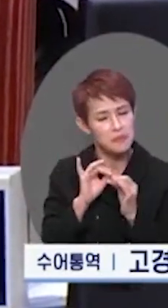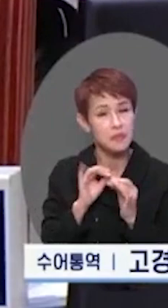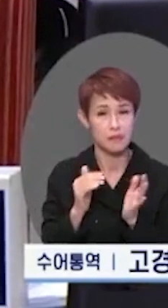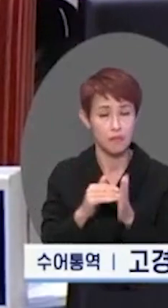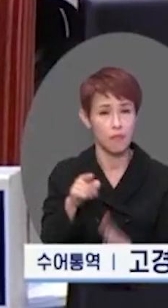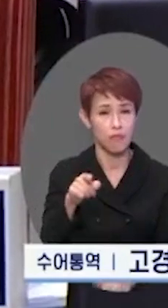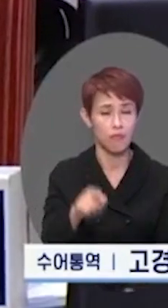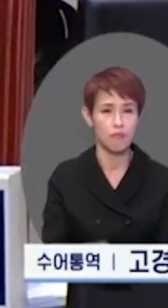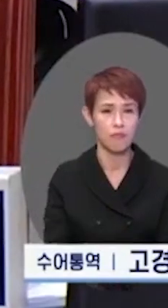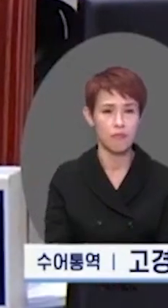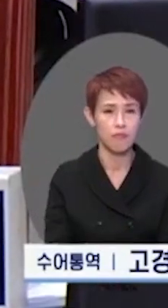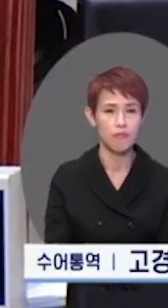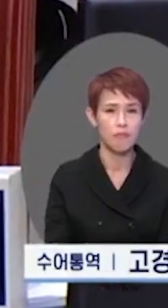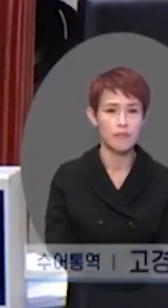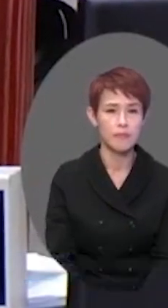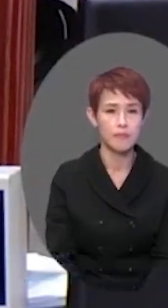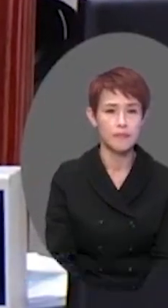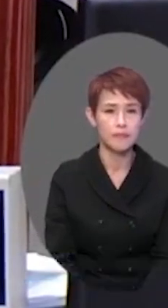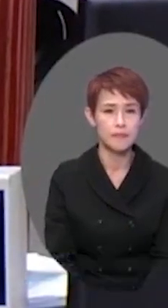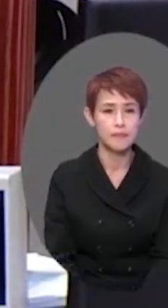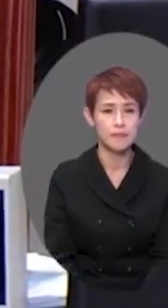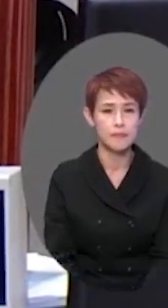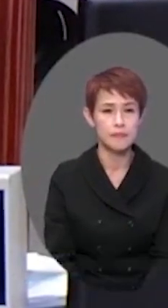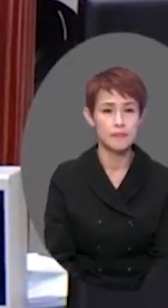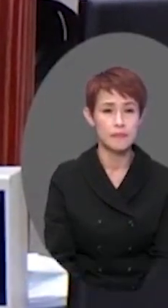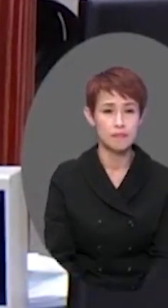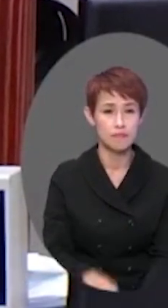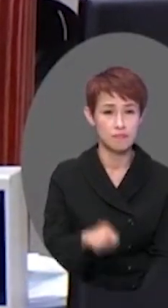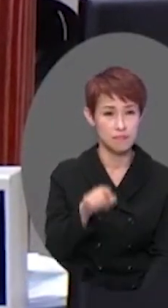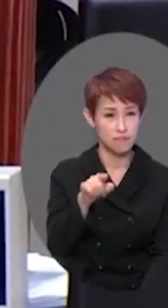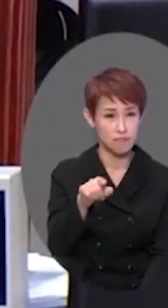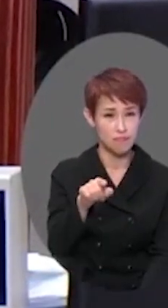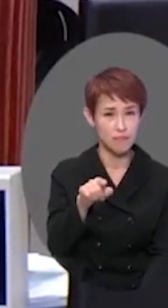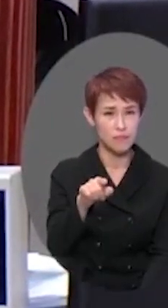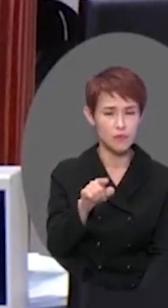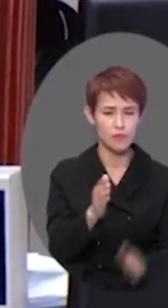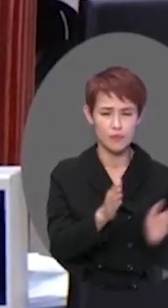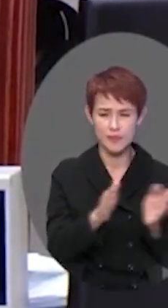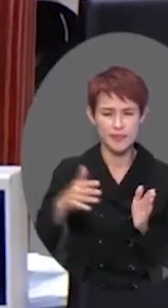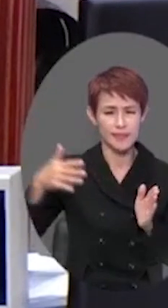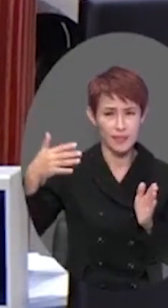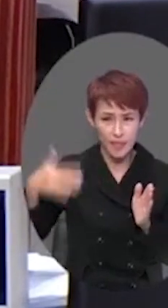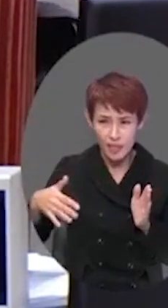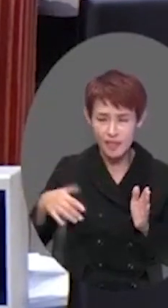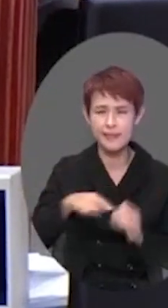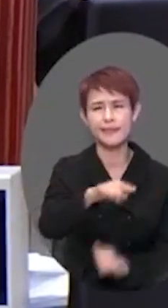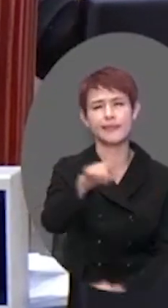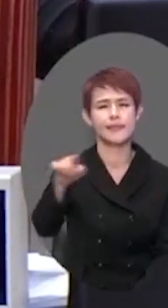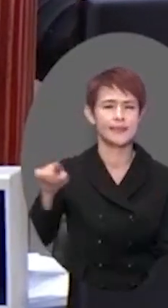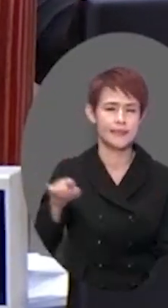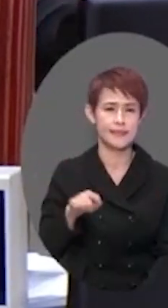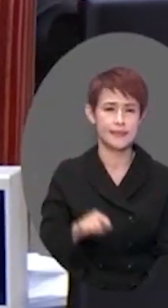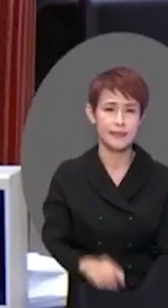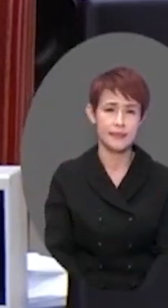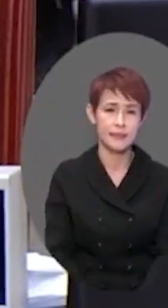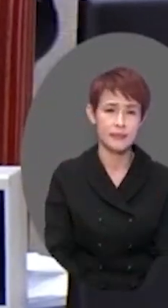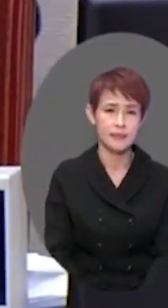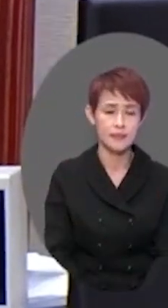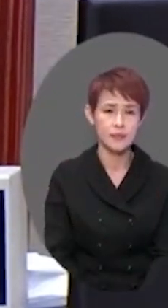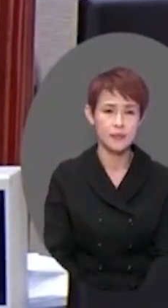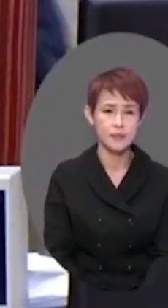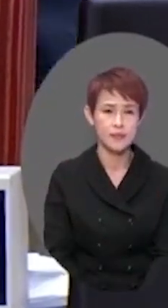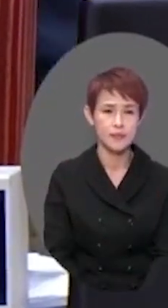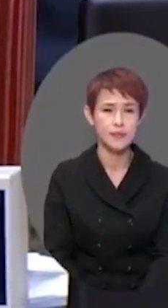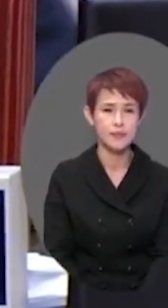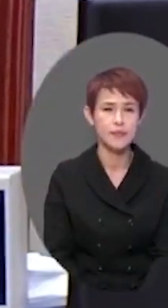우리가 그 정도를 지킬 만큼 준비가 안 돼 있는 사람들 같습니다. 그래서 예, 그냥